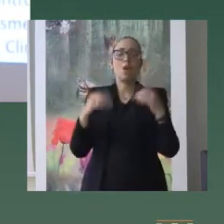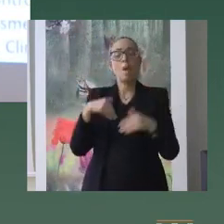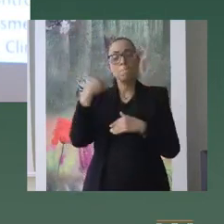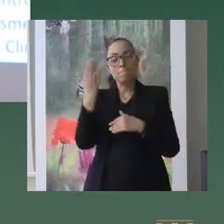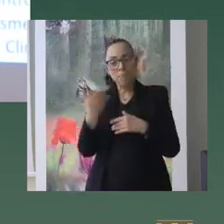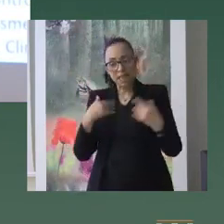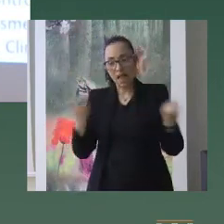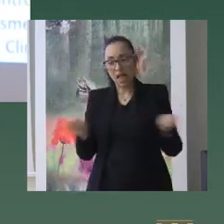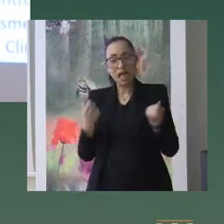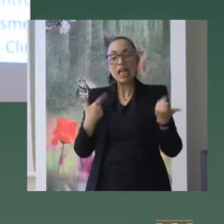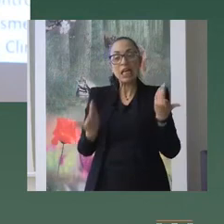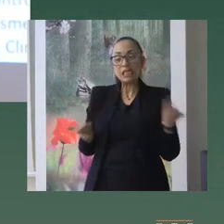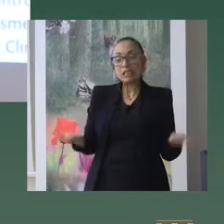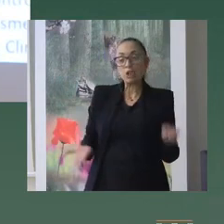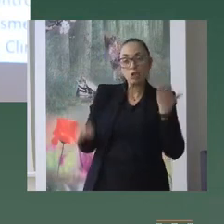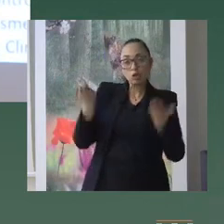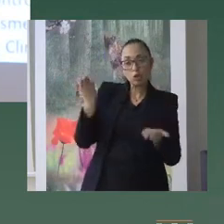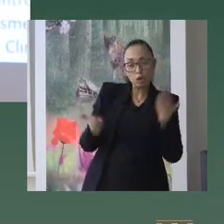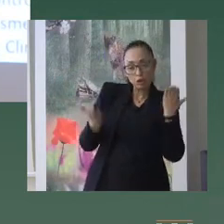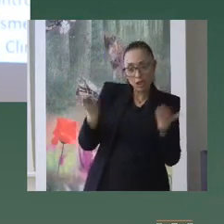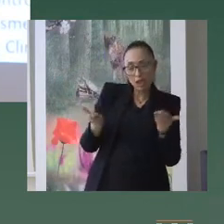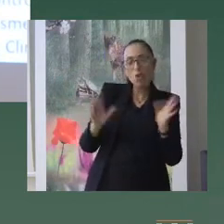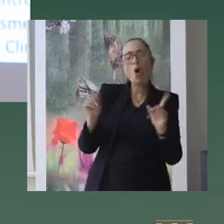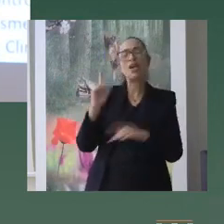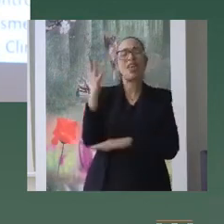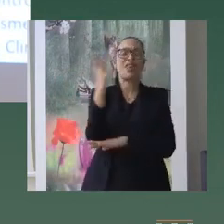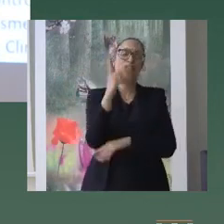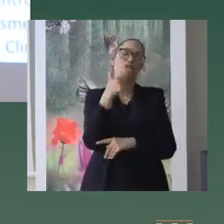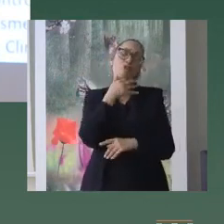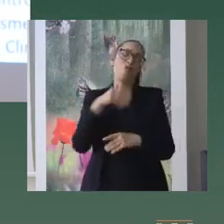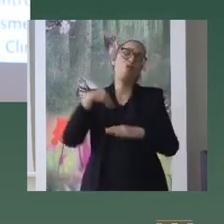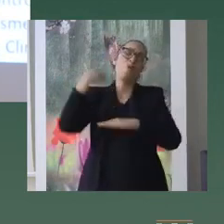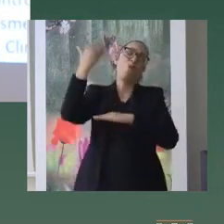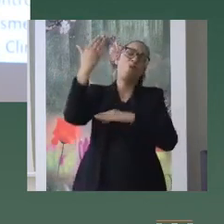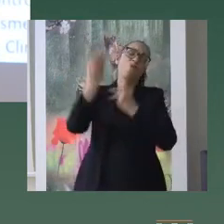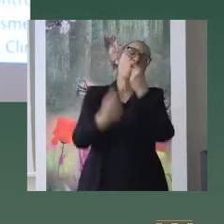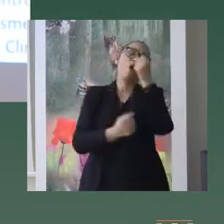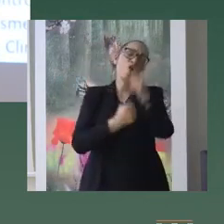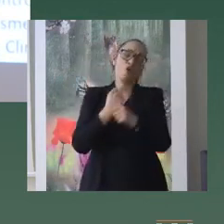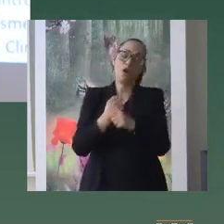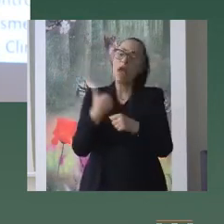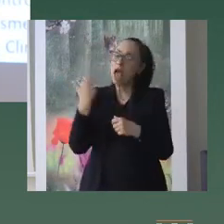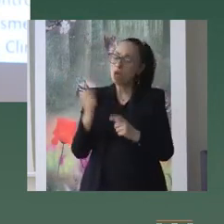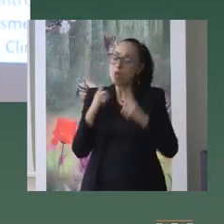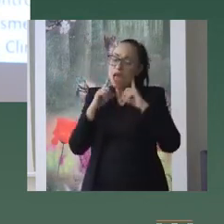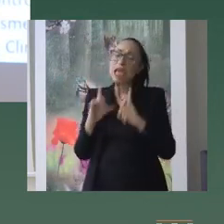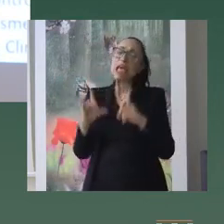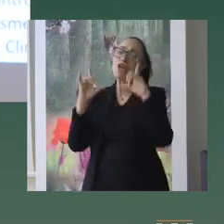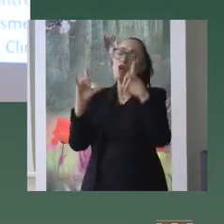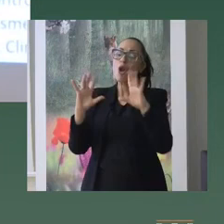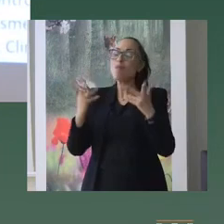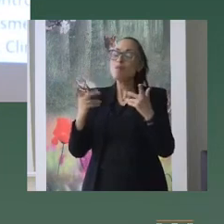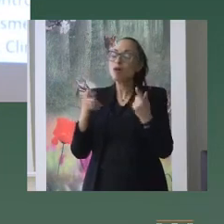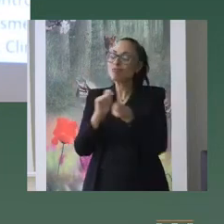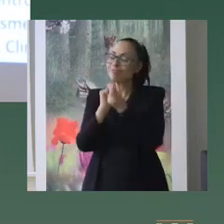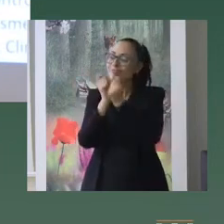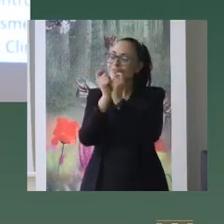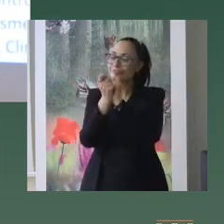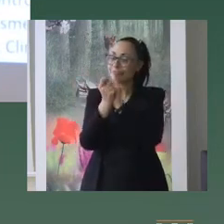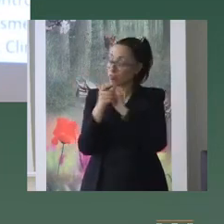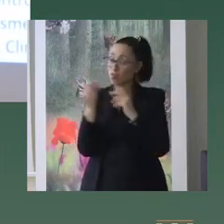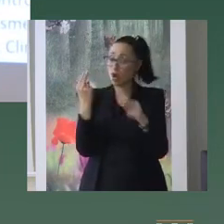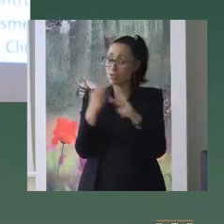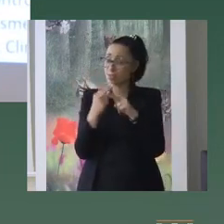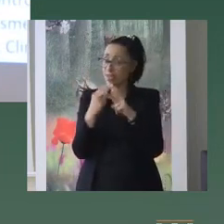το συγκρίνουμε με την εφαρμογή, όχι για το δάσος γιατί θέλει πολλά χρόνια, αλλά με μια παρέμβαση στον αστικό ιστό και έχουμε την εικόνα πώς θα είναι η βελτίωση. Είναι σημαντική